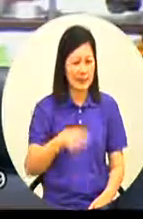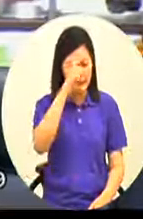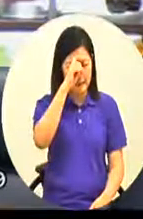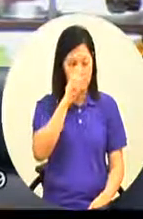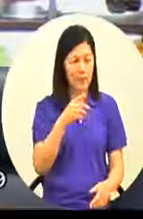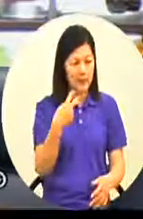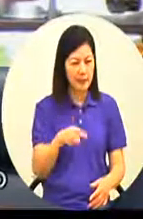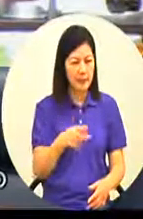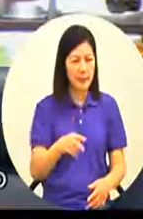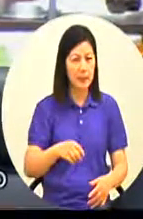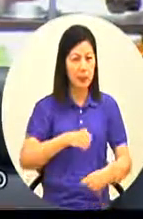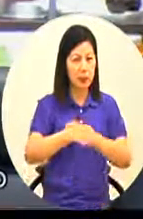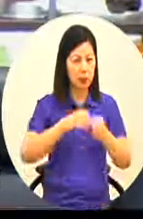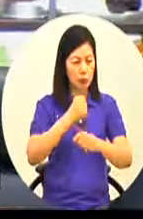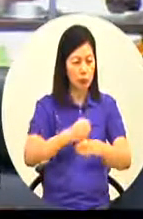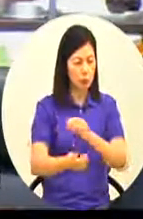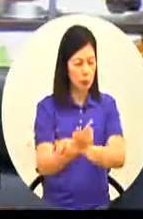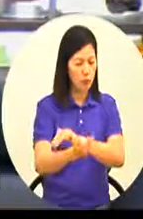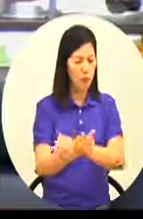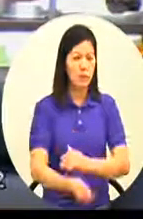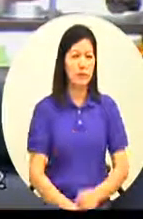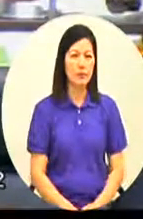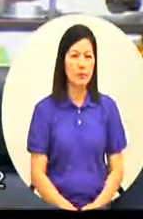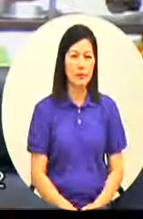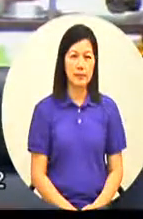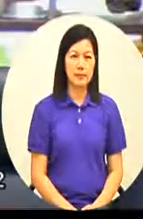们动作能够快。